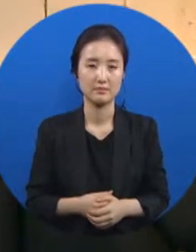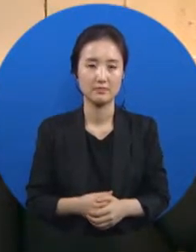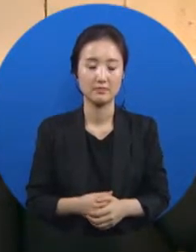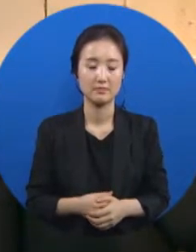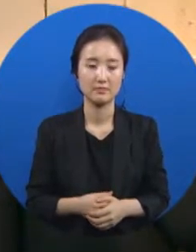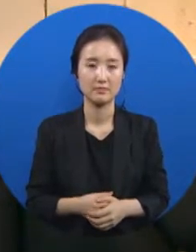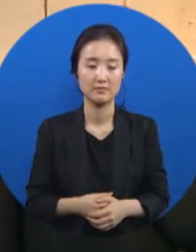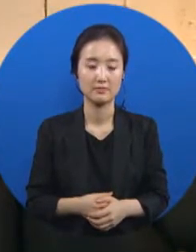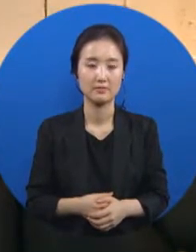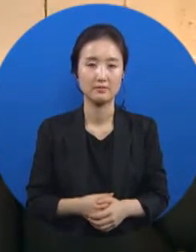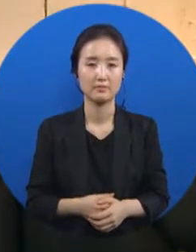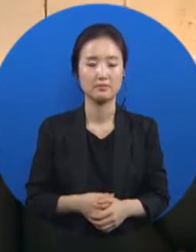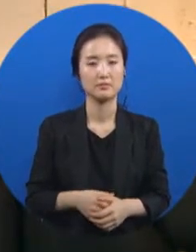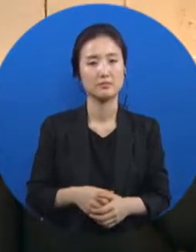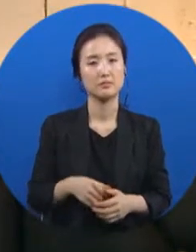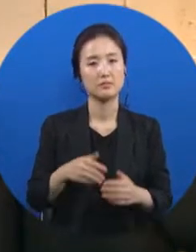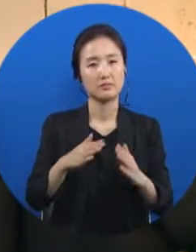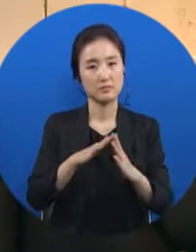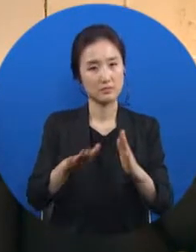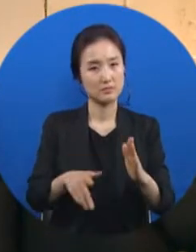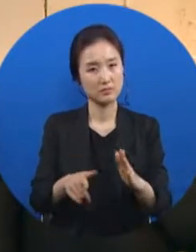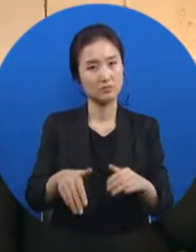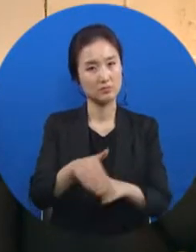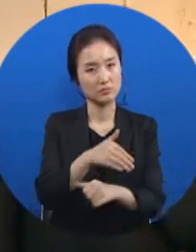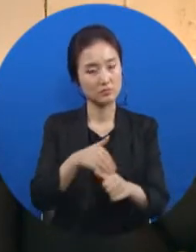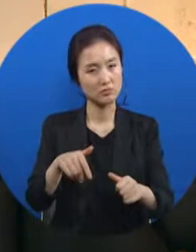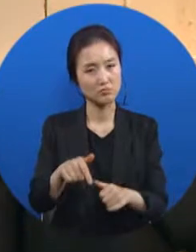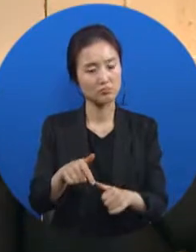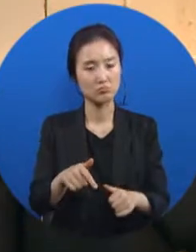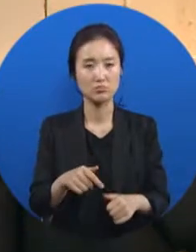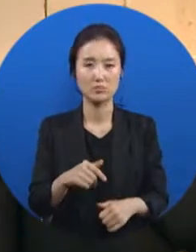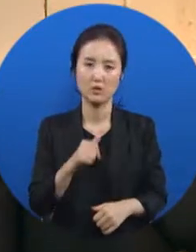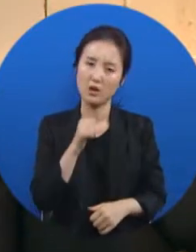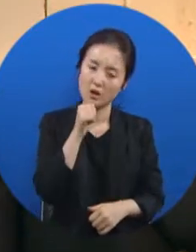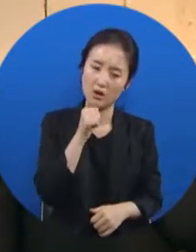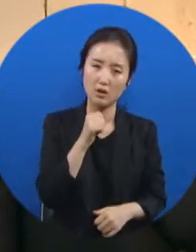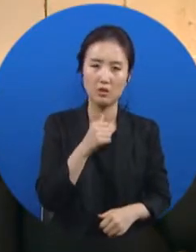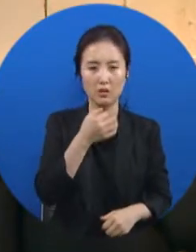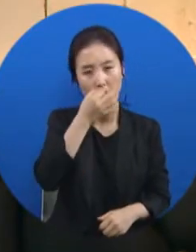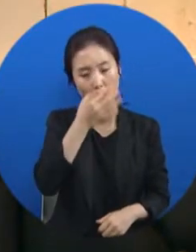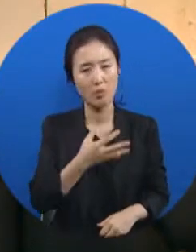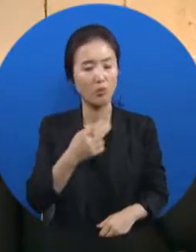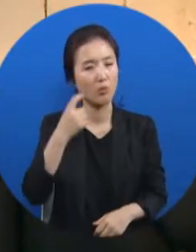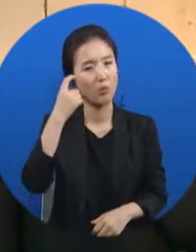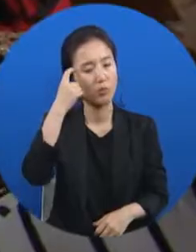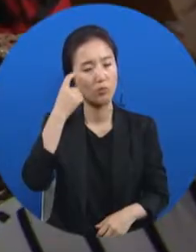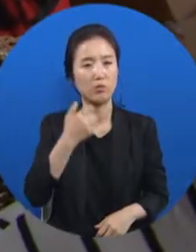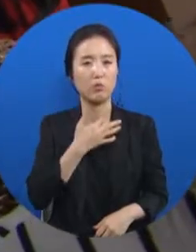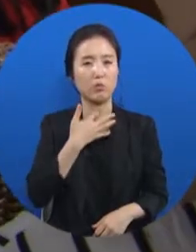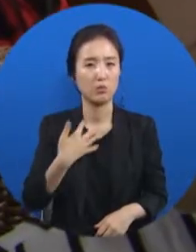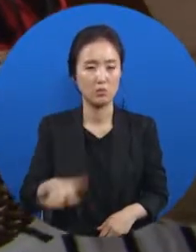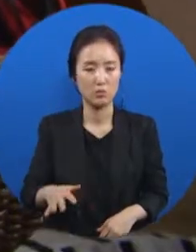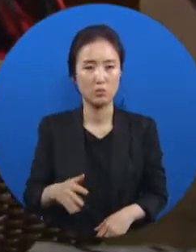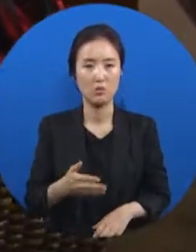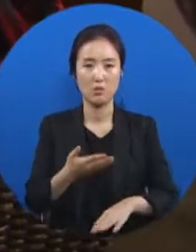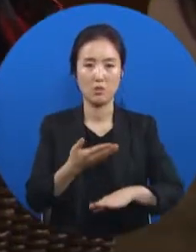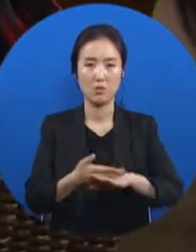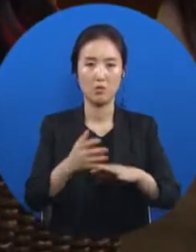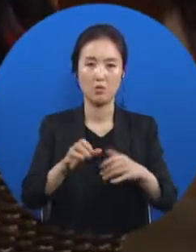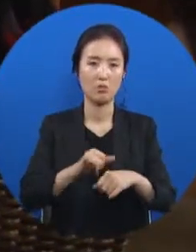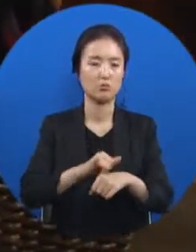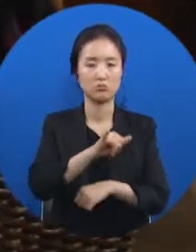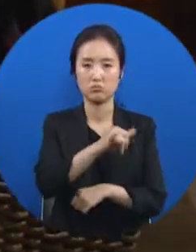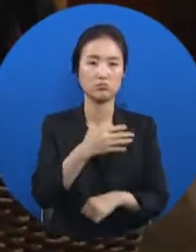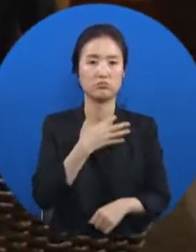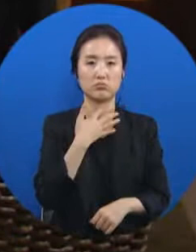그리고 정말 뭐 외국을 나가보지도 않고 자라났기 때문에 이제 그런 상황에서 중학교 때부터는